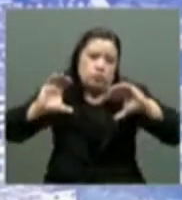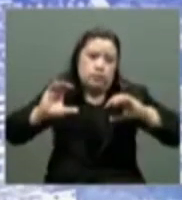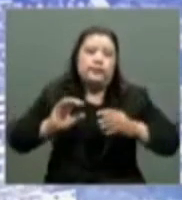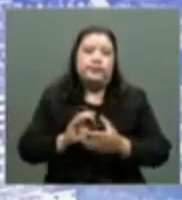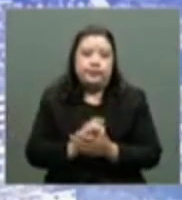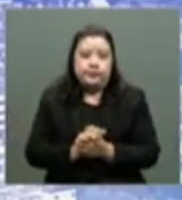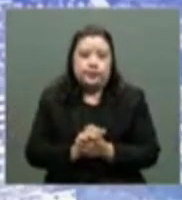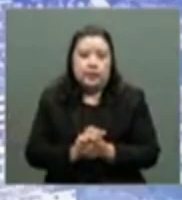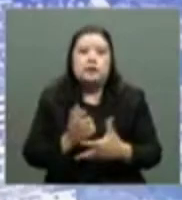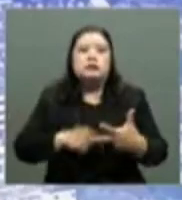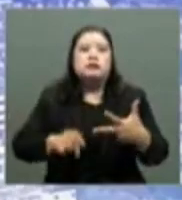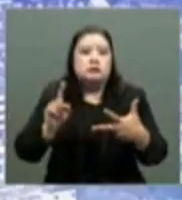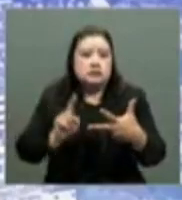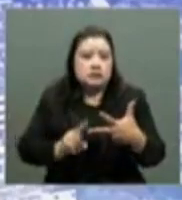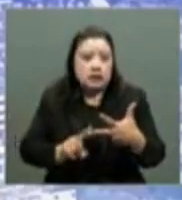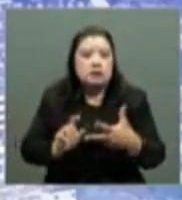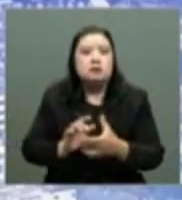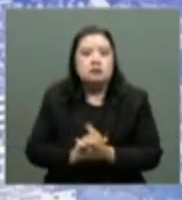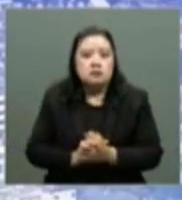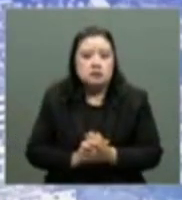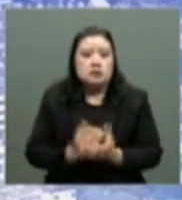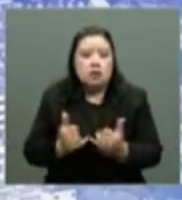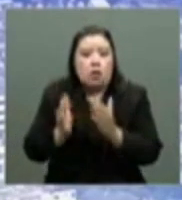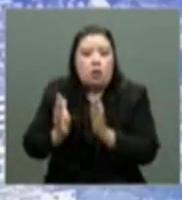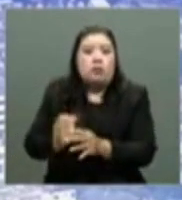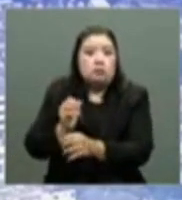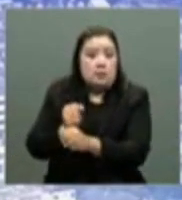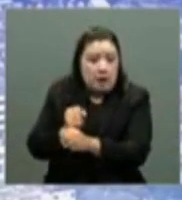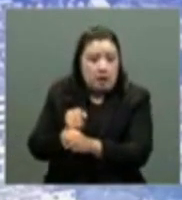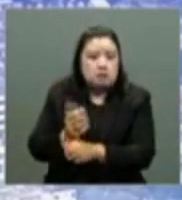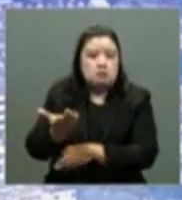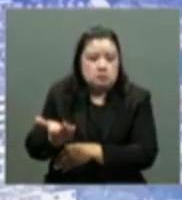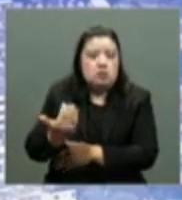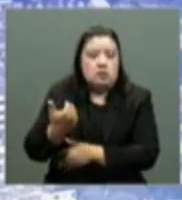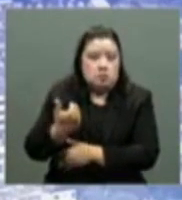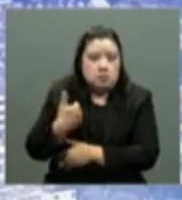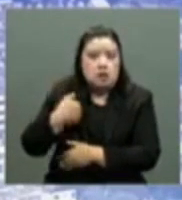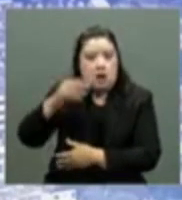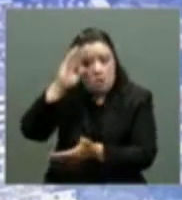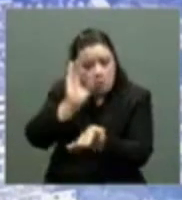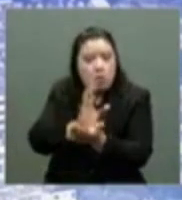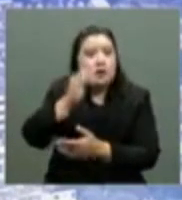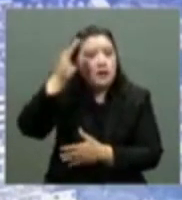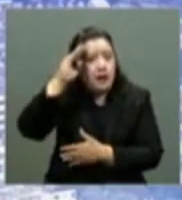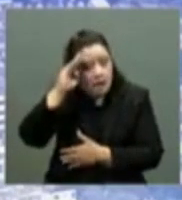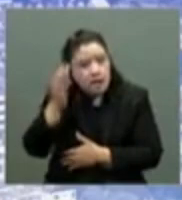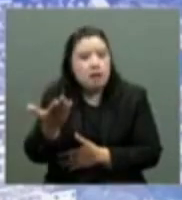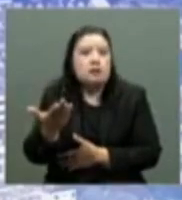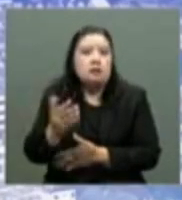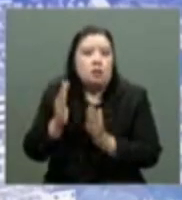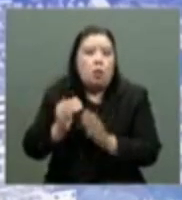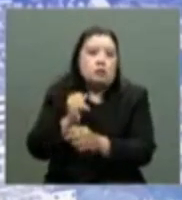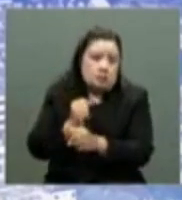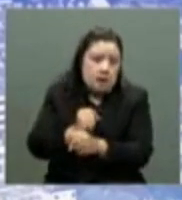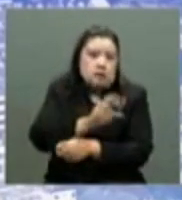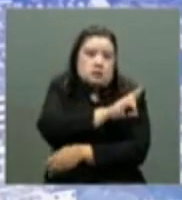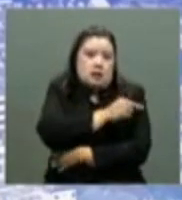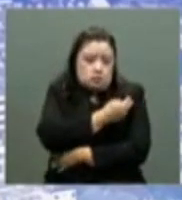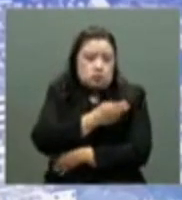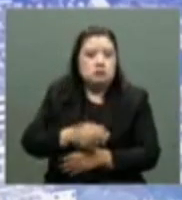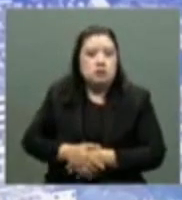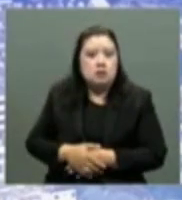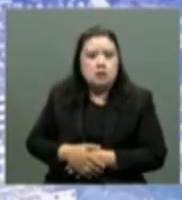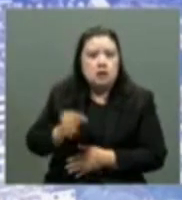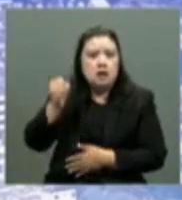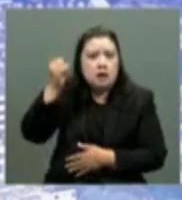ก็เป็นสะท้อนภาพนี้ให้กับทางเจ้าหน้าที่ทั้งฝ่ายมั่นคงทั้งตำรวจทั้งฝ่ายทางด้านสาธารณสุขได้รับ